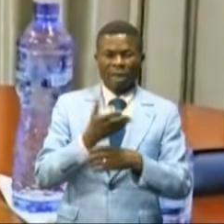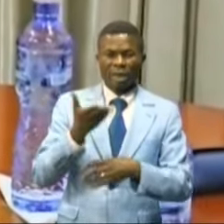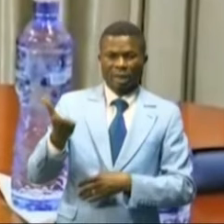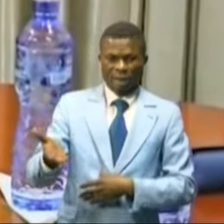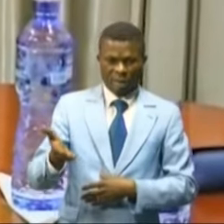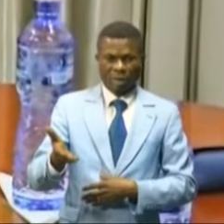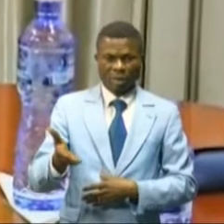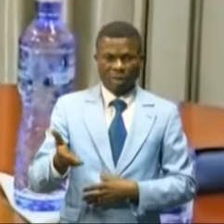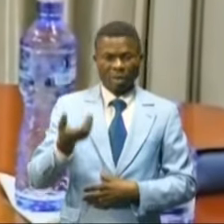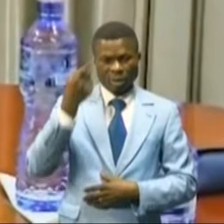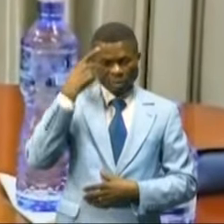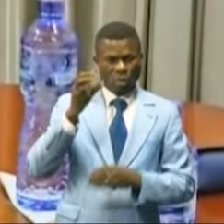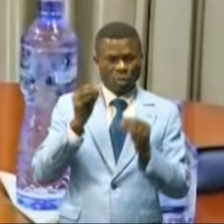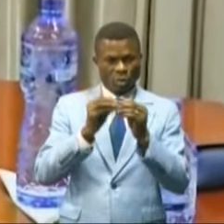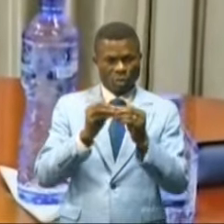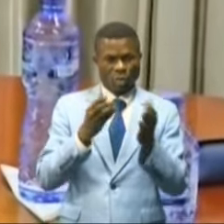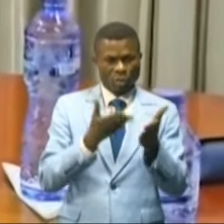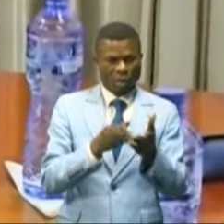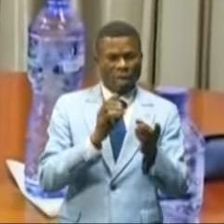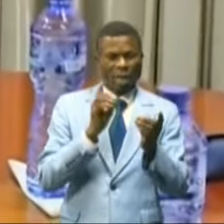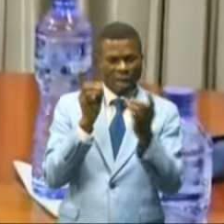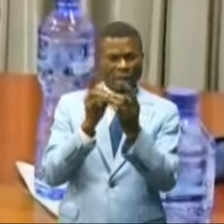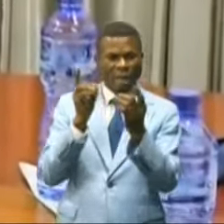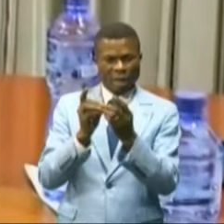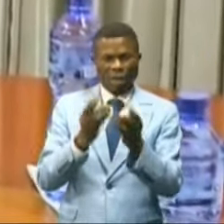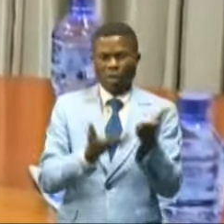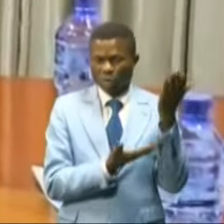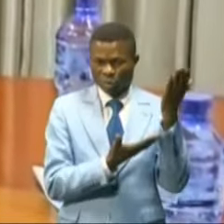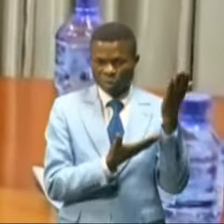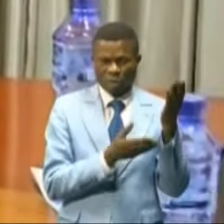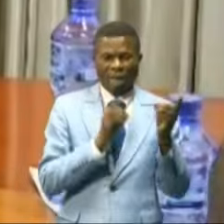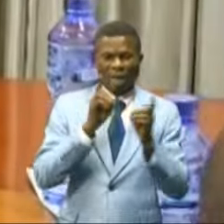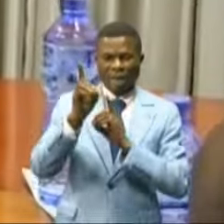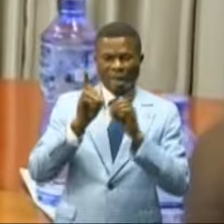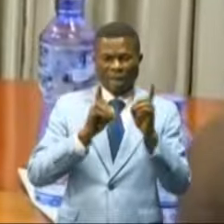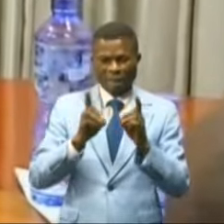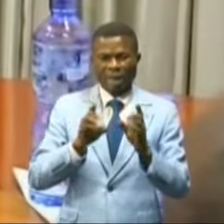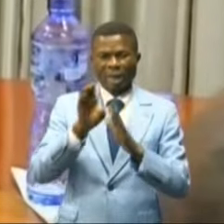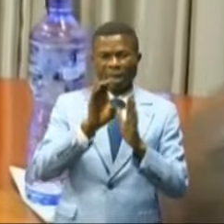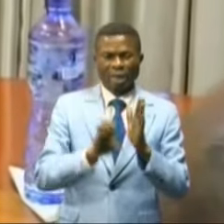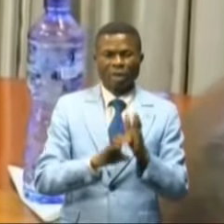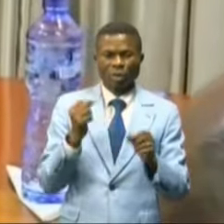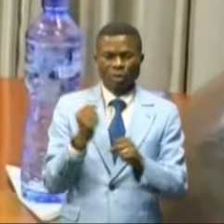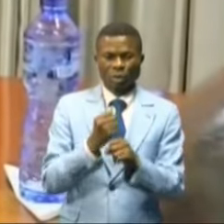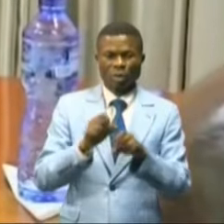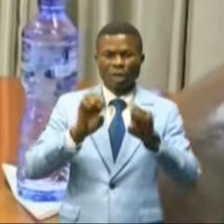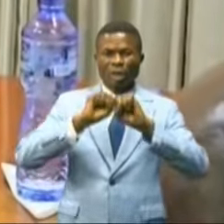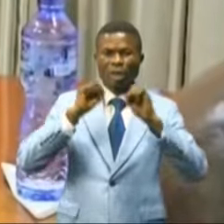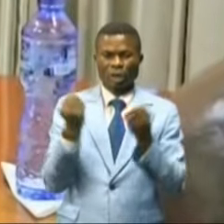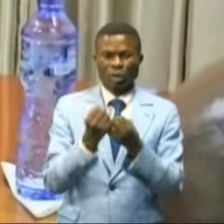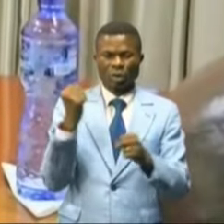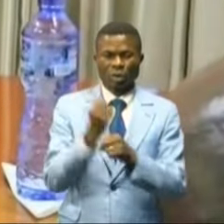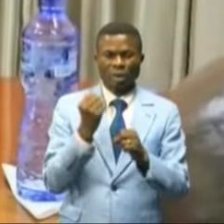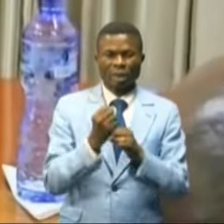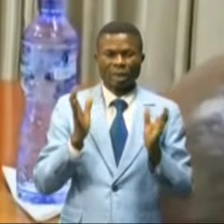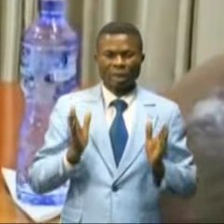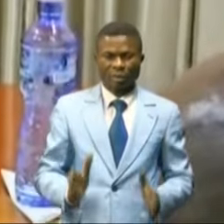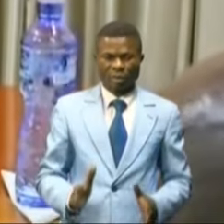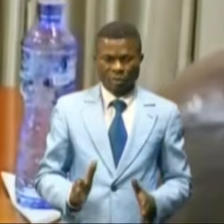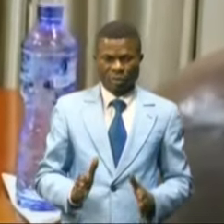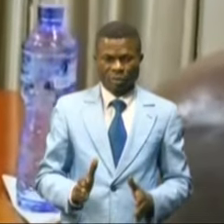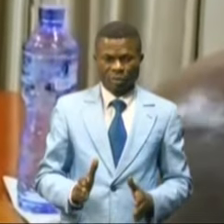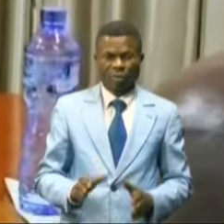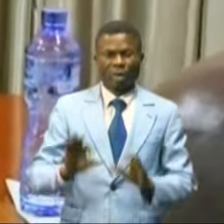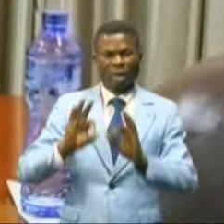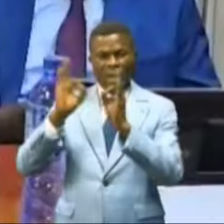cadres des concertations essentielles pour discuter des conditions de travail et sociales des travailleurs et leurs